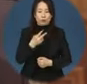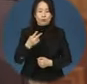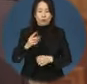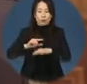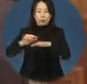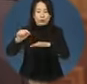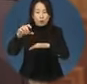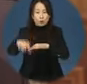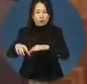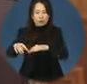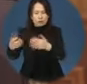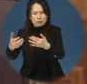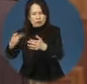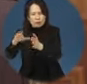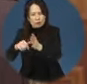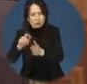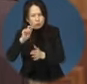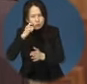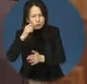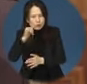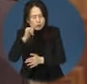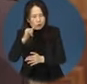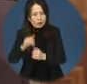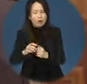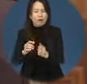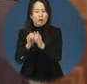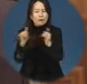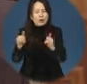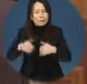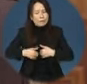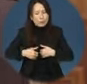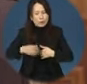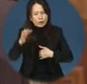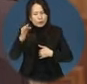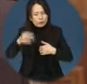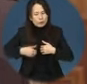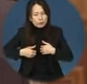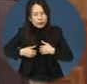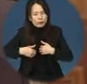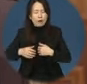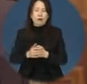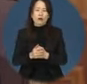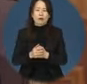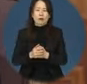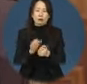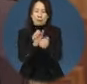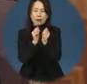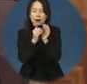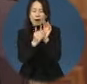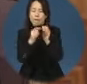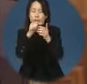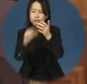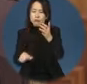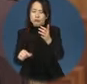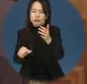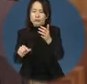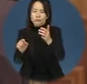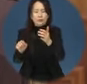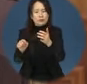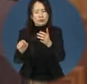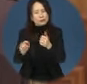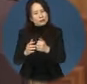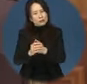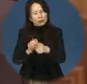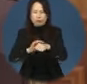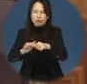하다 고 뭐 어려움이 있잖아요 예 인력과 비오의 좀 필요하다 그렇지 않으면 이 방역 지침은 현장성 또는 현실 감각이